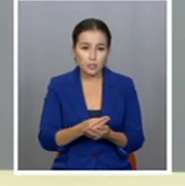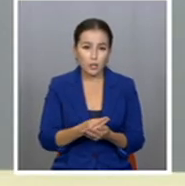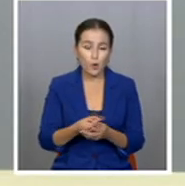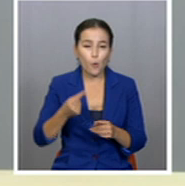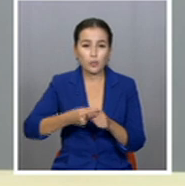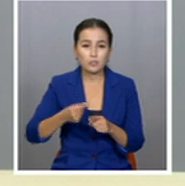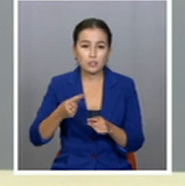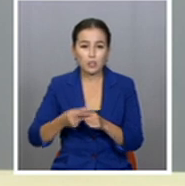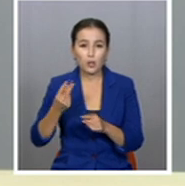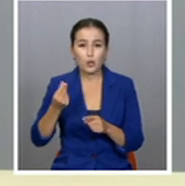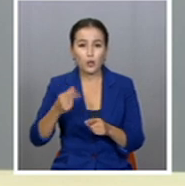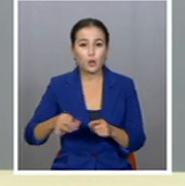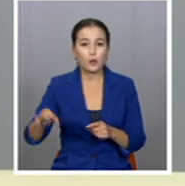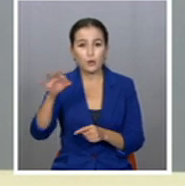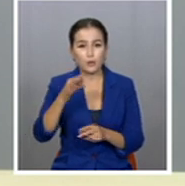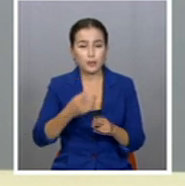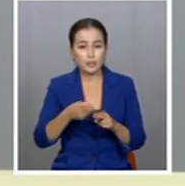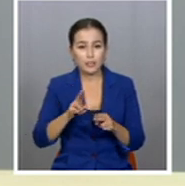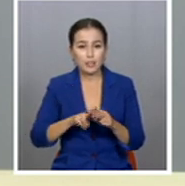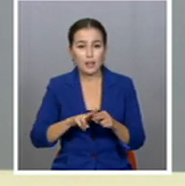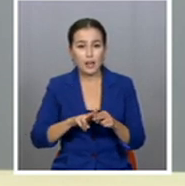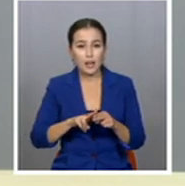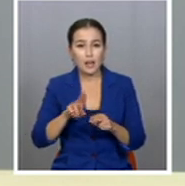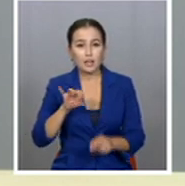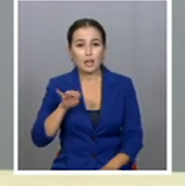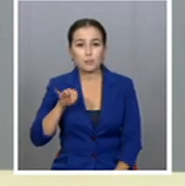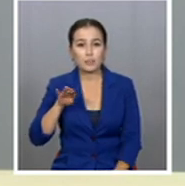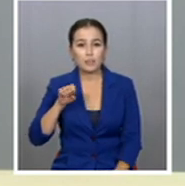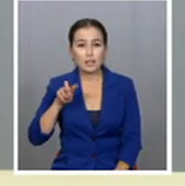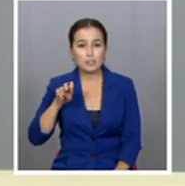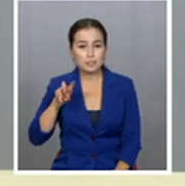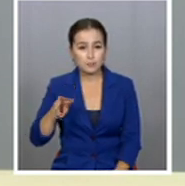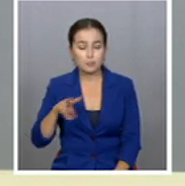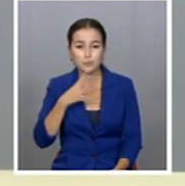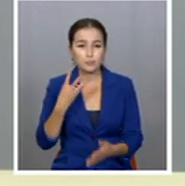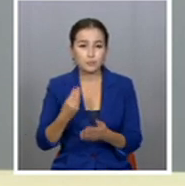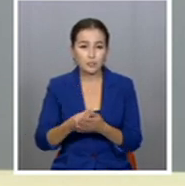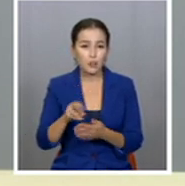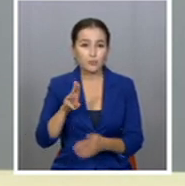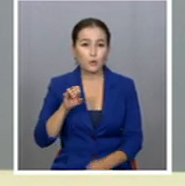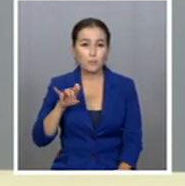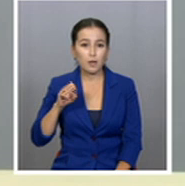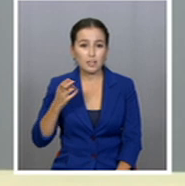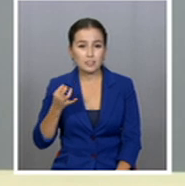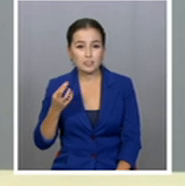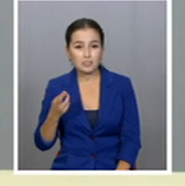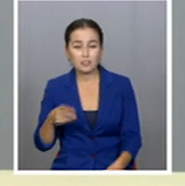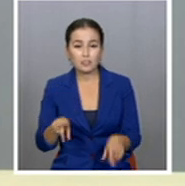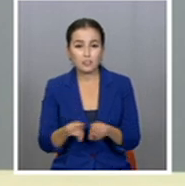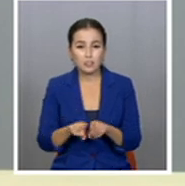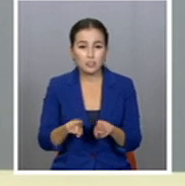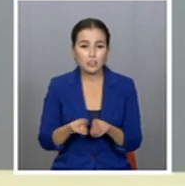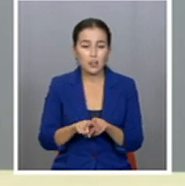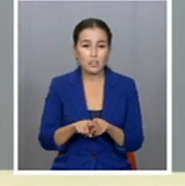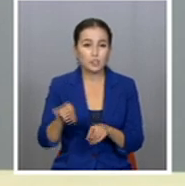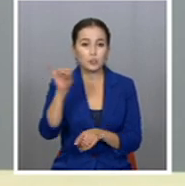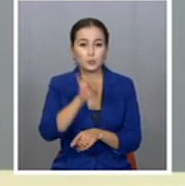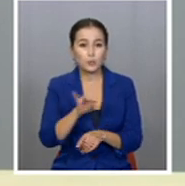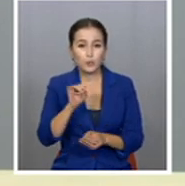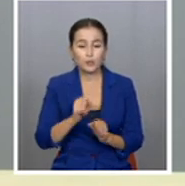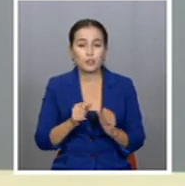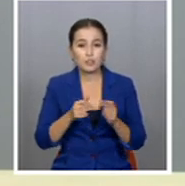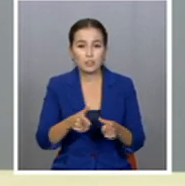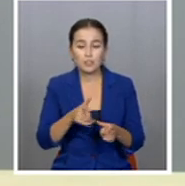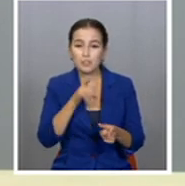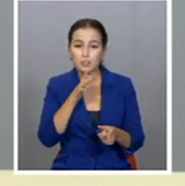құн туралы ілім капитализмнің формация ретінде тарихқа келу